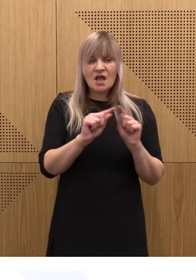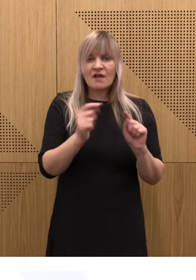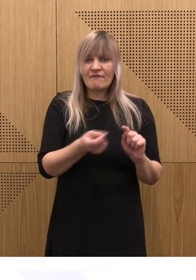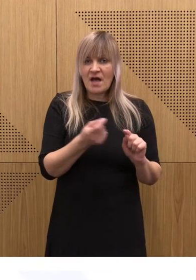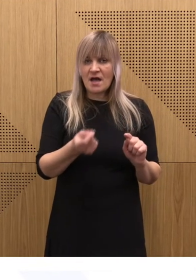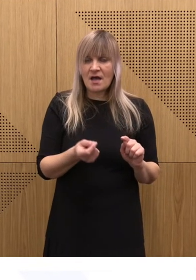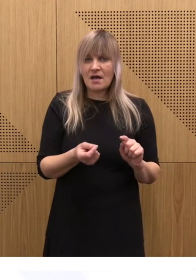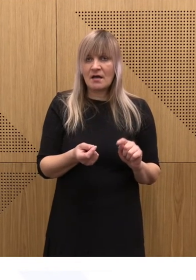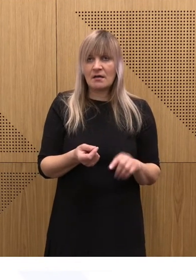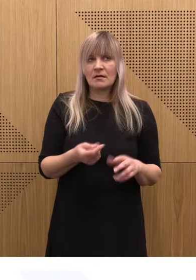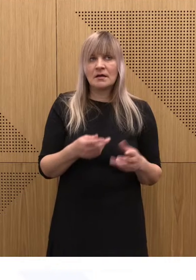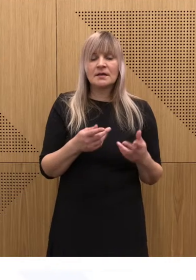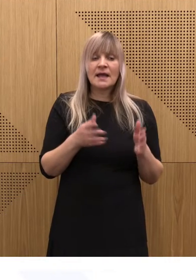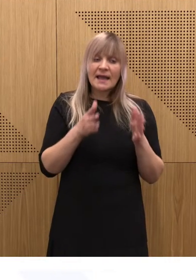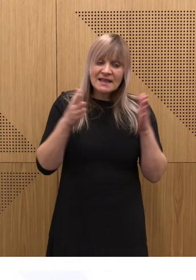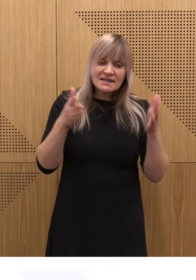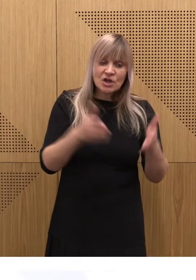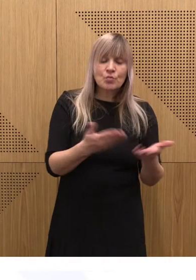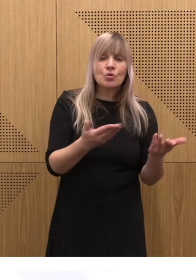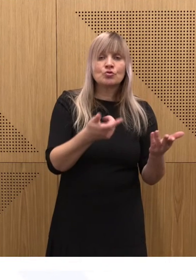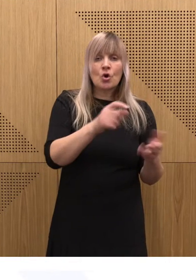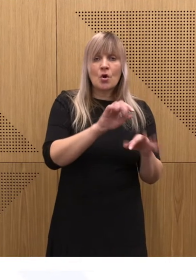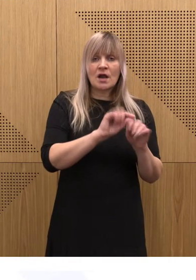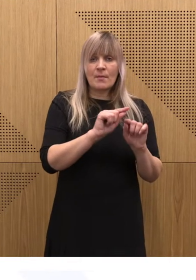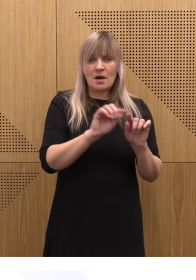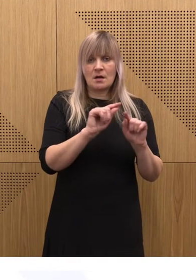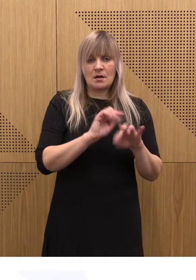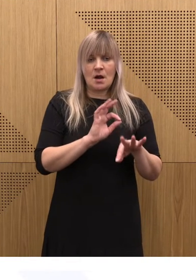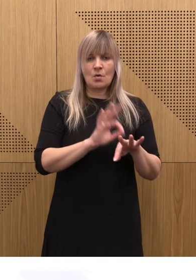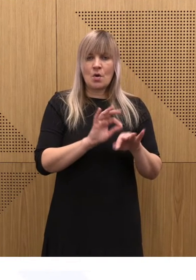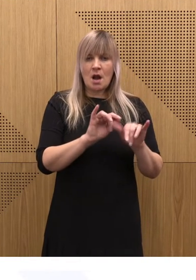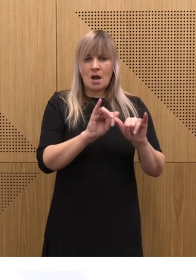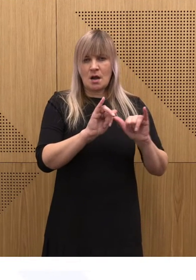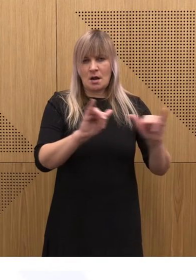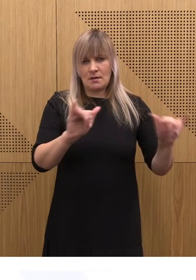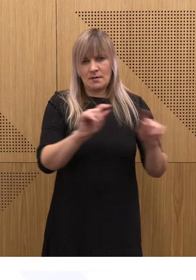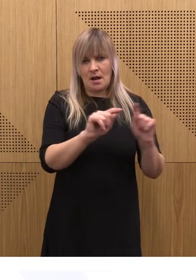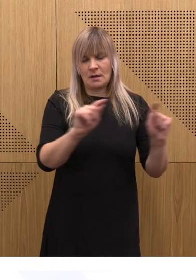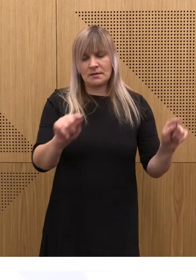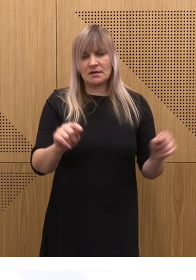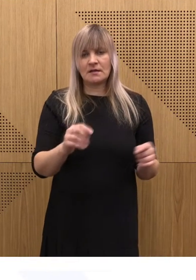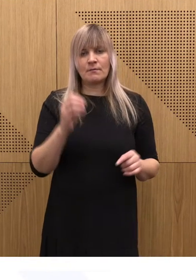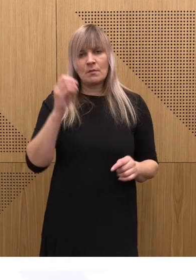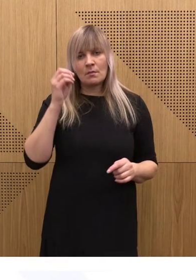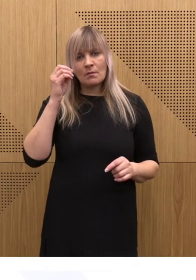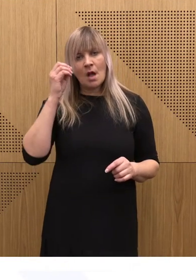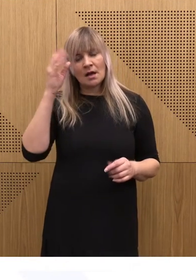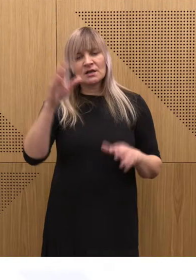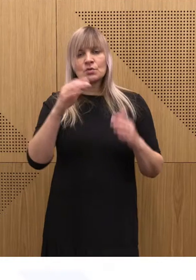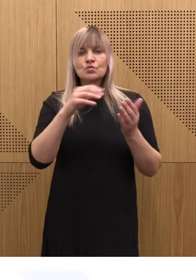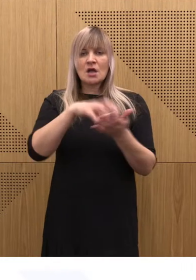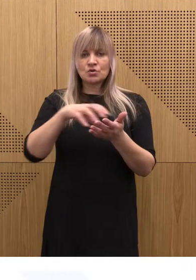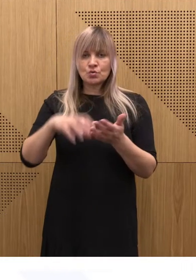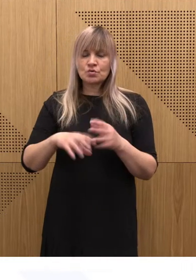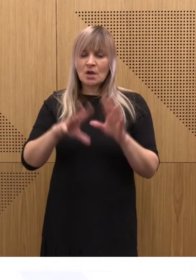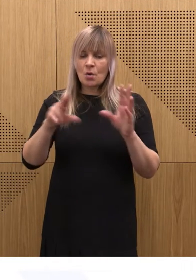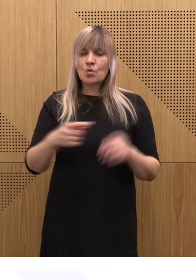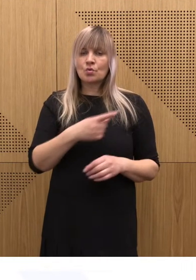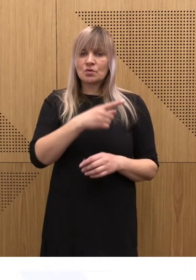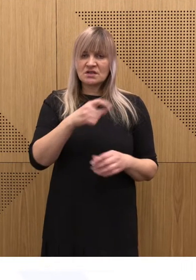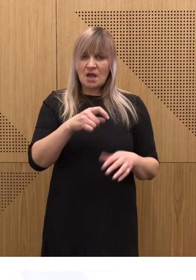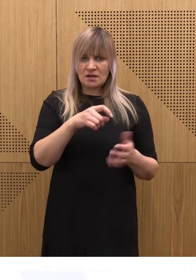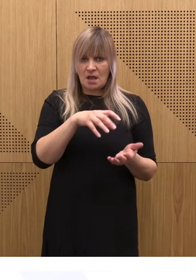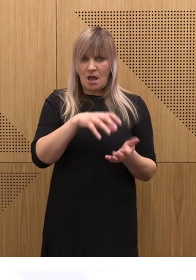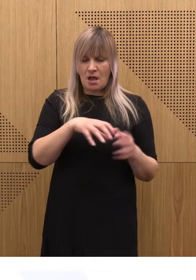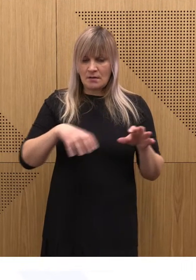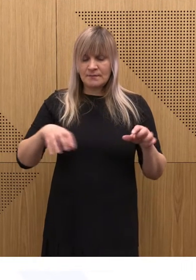et me keskendume neile kohtadele, kus need on rohkem. Kui vaatame ka eelmise nädala nakatumise, näiteks haridusasutustes kokku 100 nakatumist. Loomulikult üldarvesse pole teab, mis